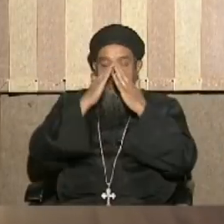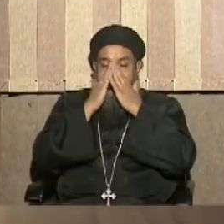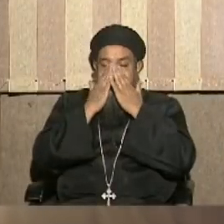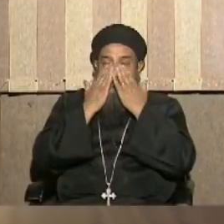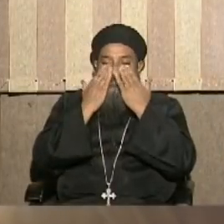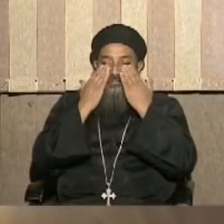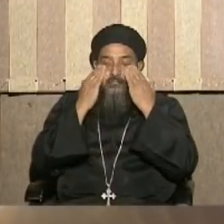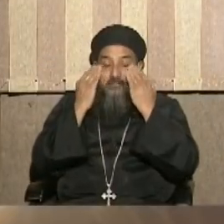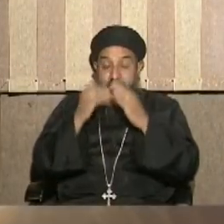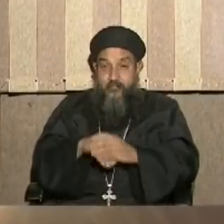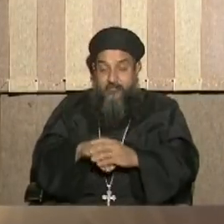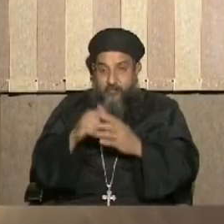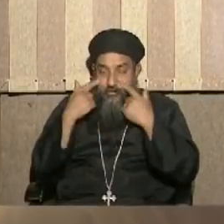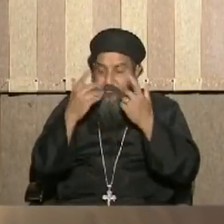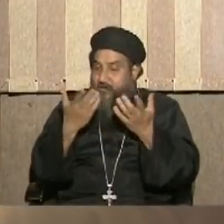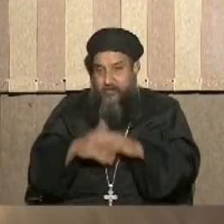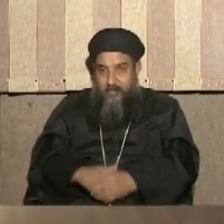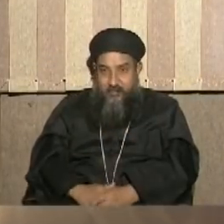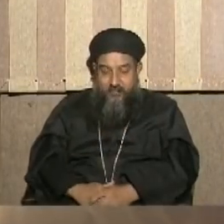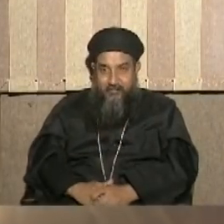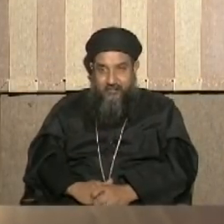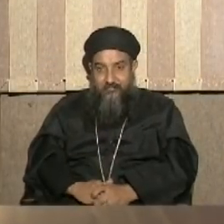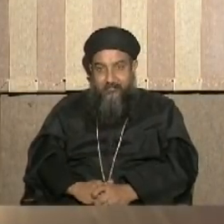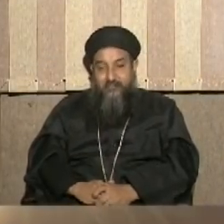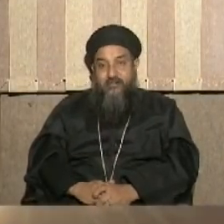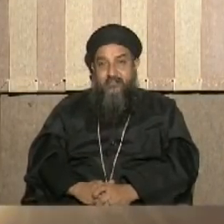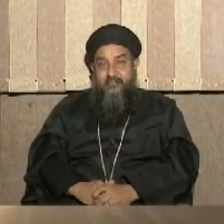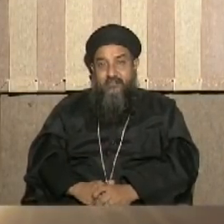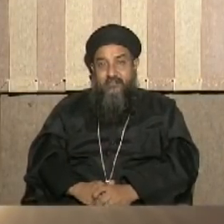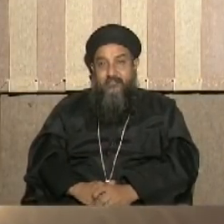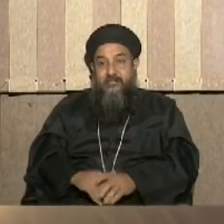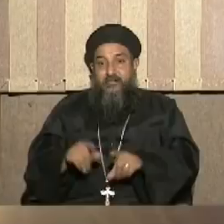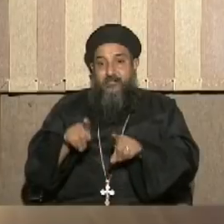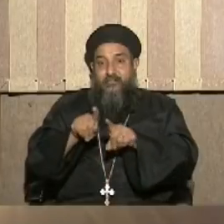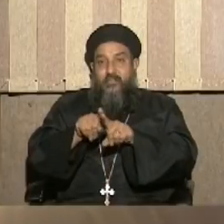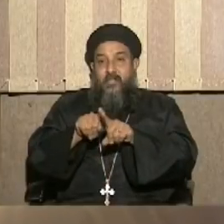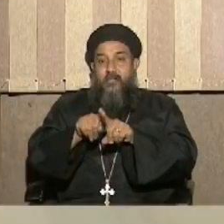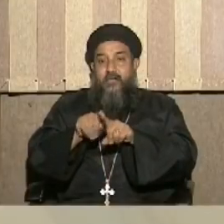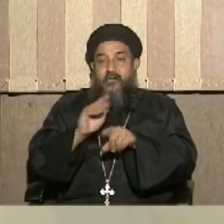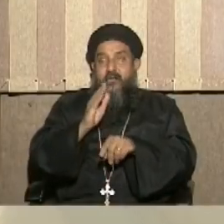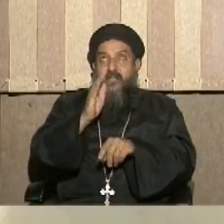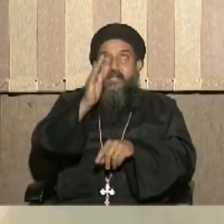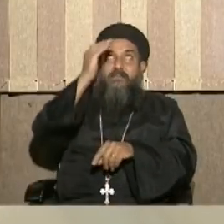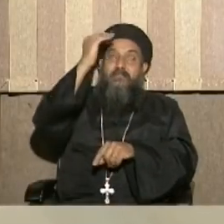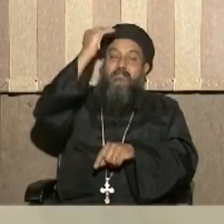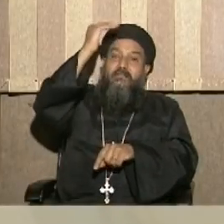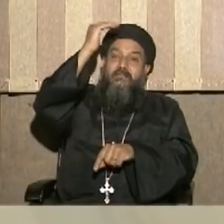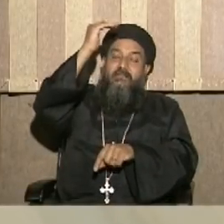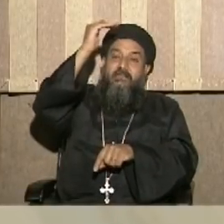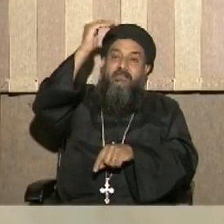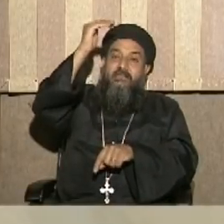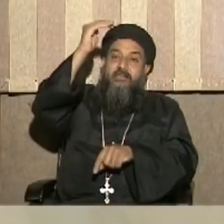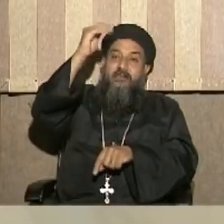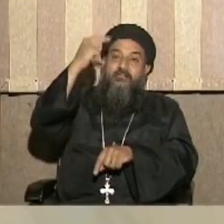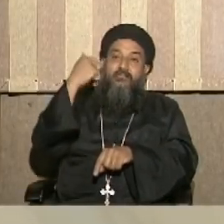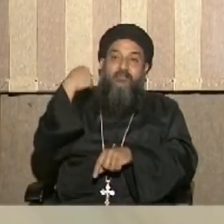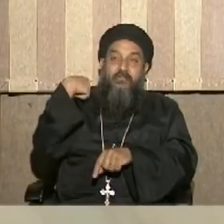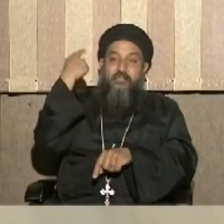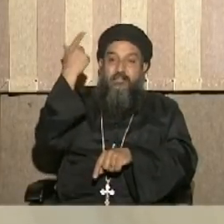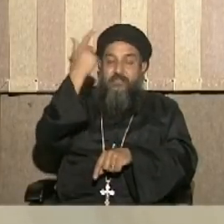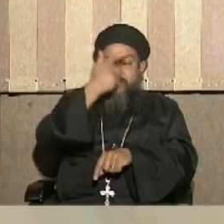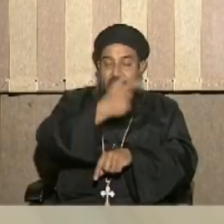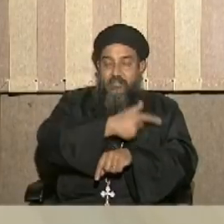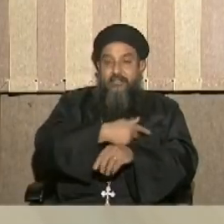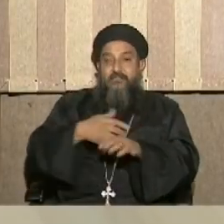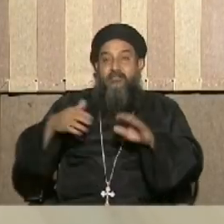ما استحقش. انت شفت ايه يا ابي؟ هو ابي دوماديوس؟ ايوه، انا شفت